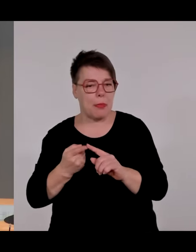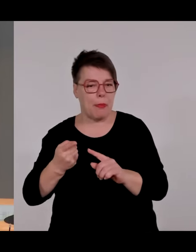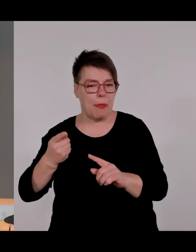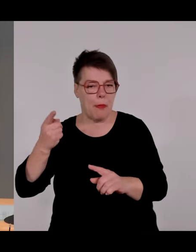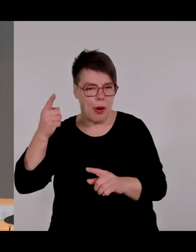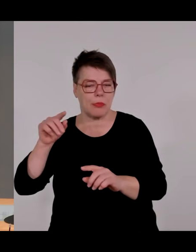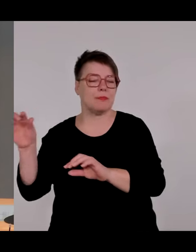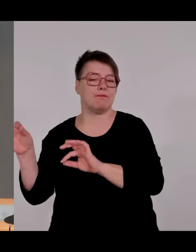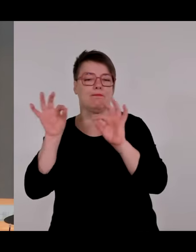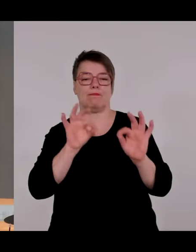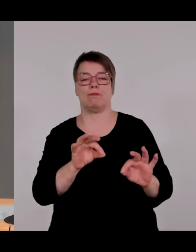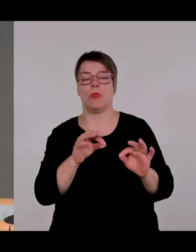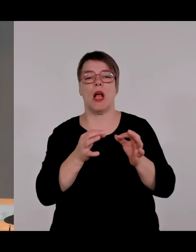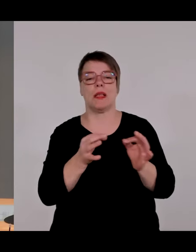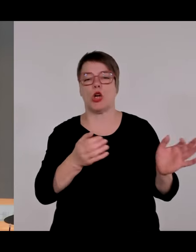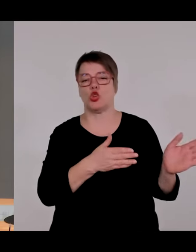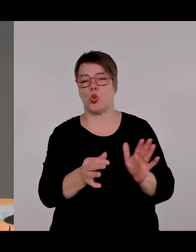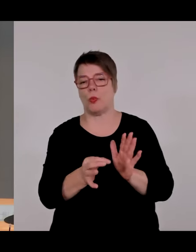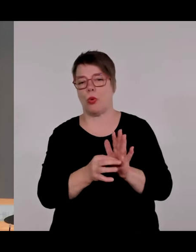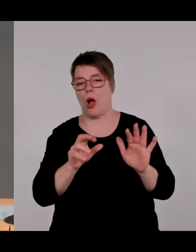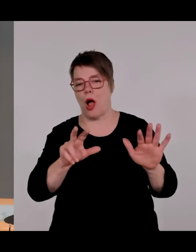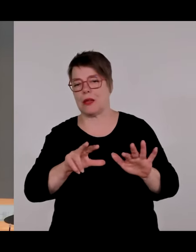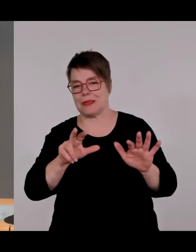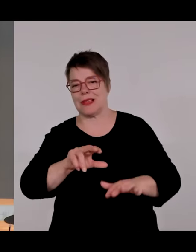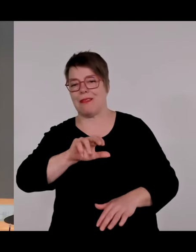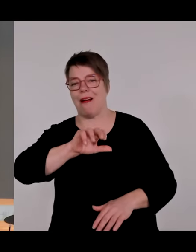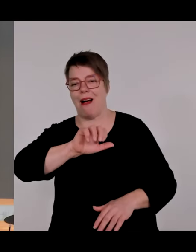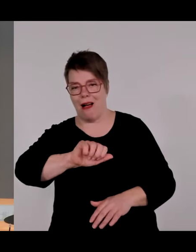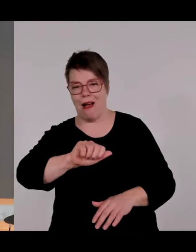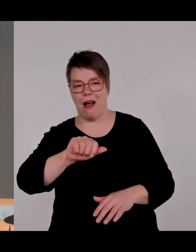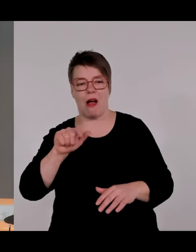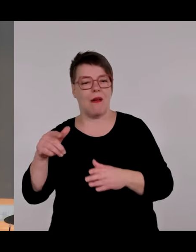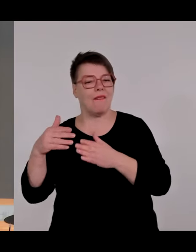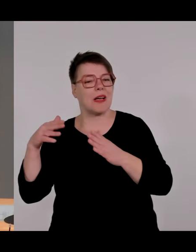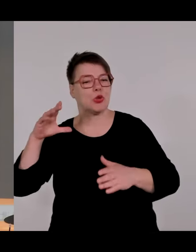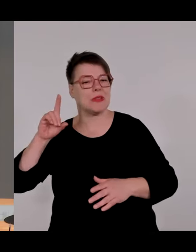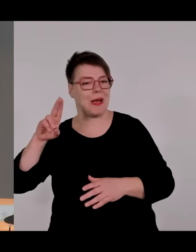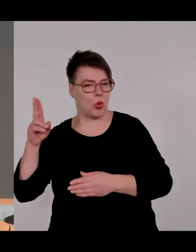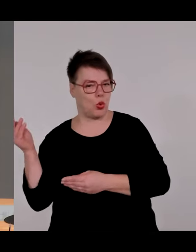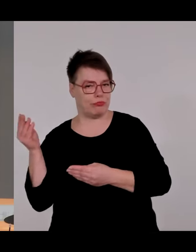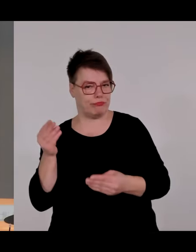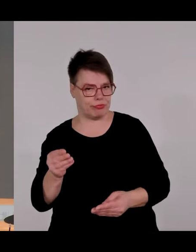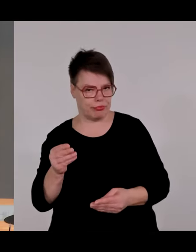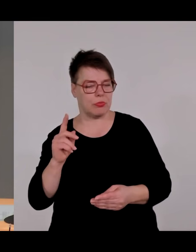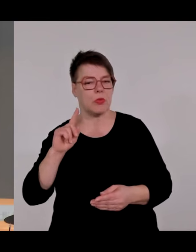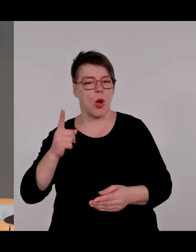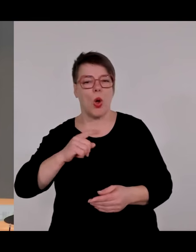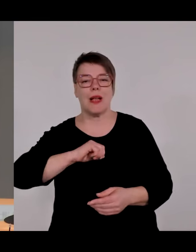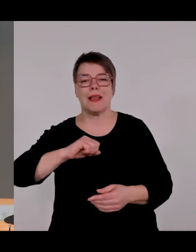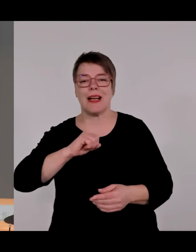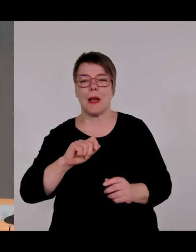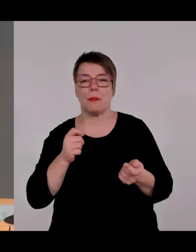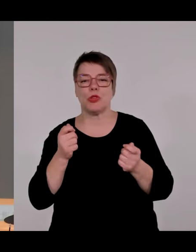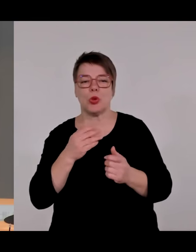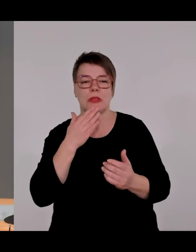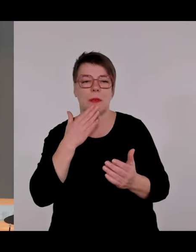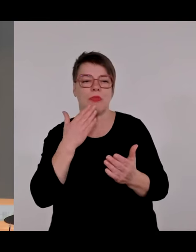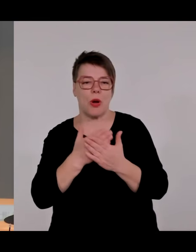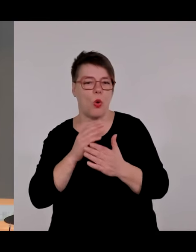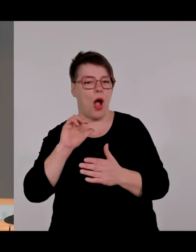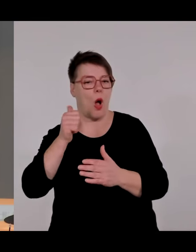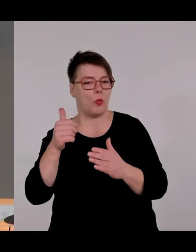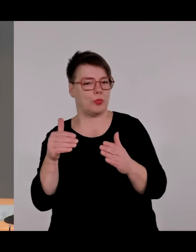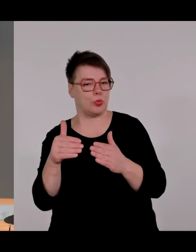wird. Widerspruch höre ich nicht. Zum Dringlichen Gesetzesantrag der Koalitionsfraktionen darf ich festhalten, dass Einvernehmen hinsichtlich